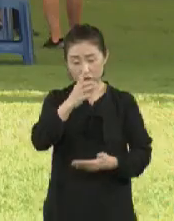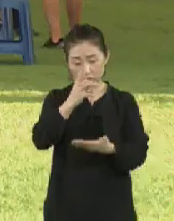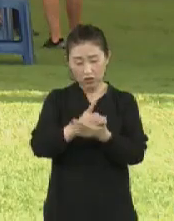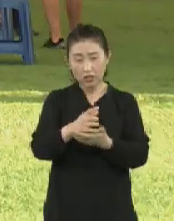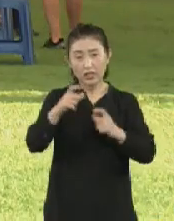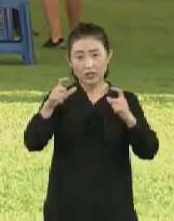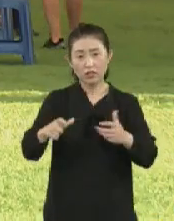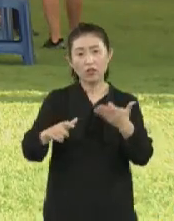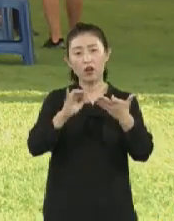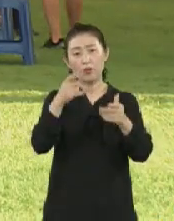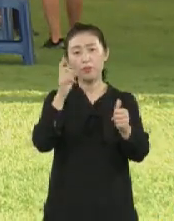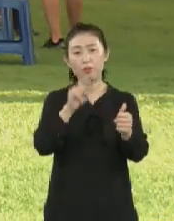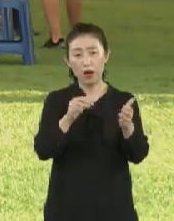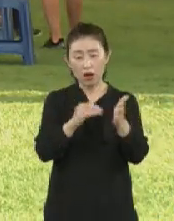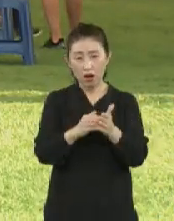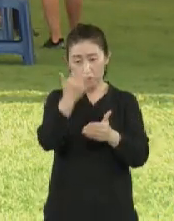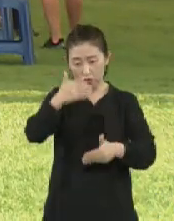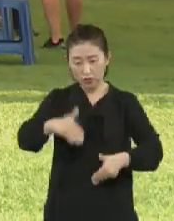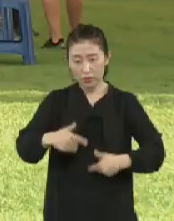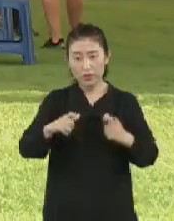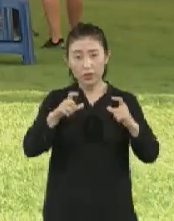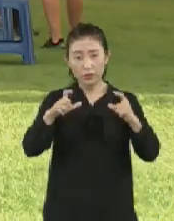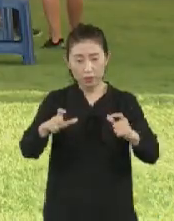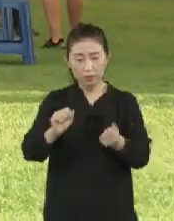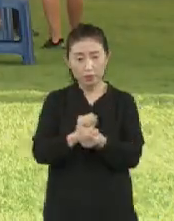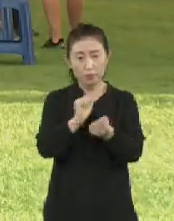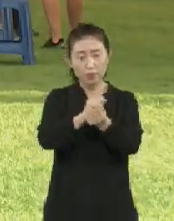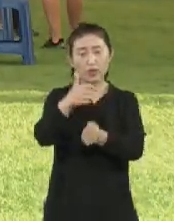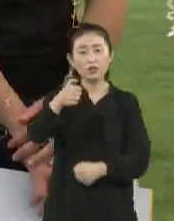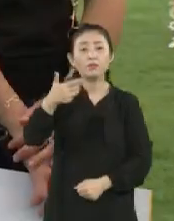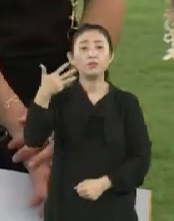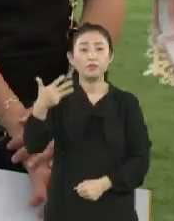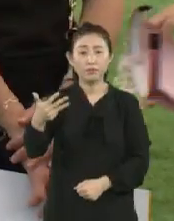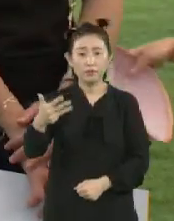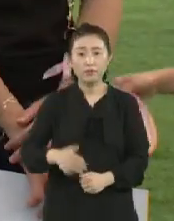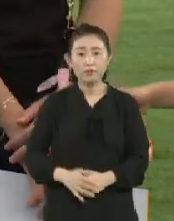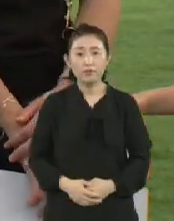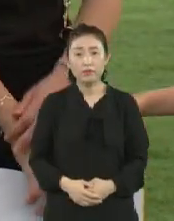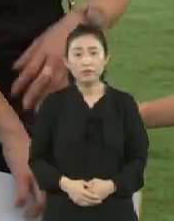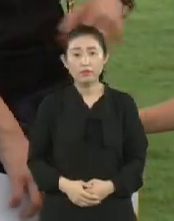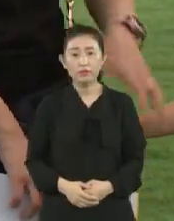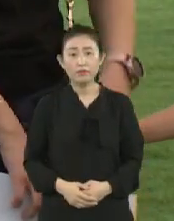천안 19명을 비롯해 58명의 확진자가 발생한 것으로 집계됐습니다.